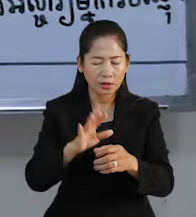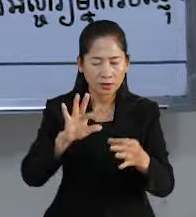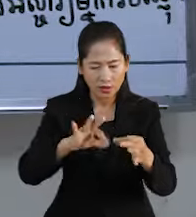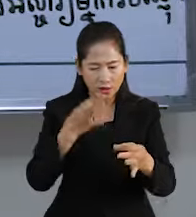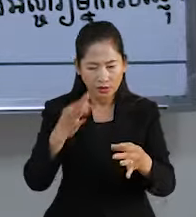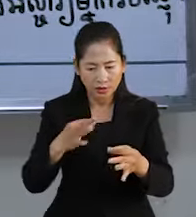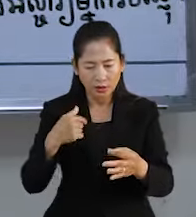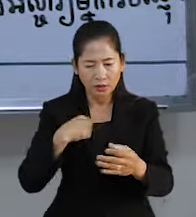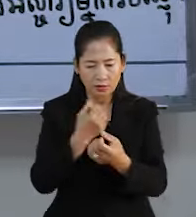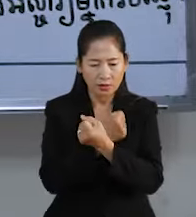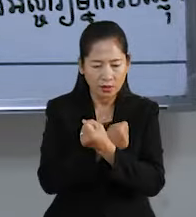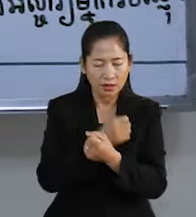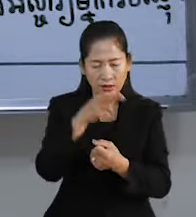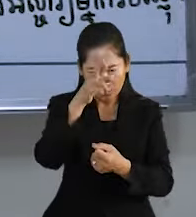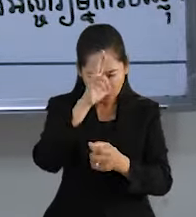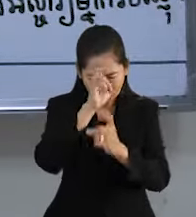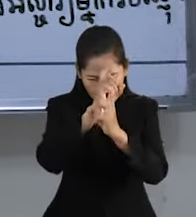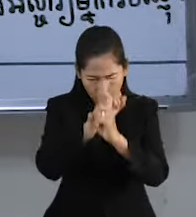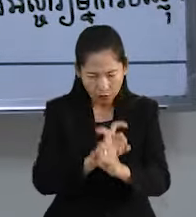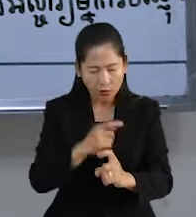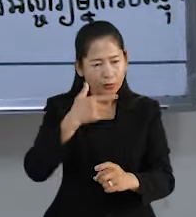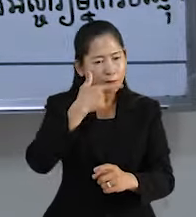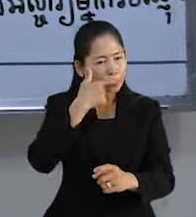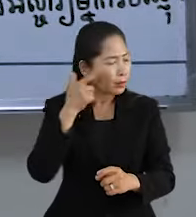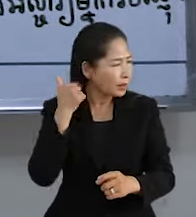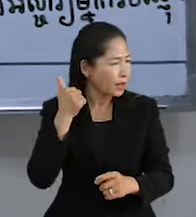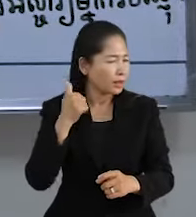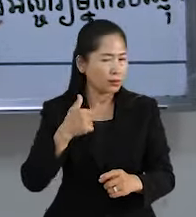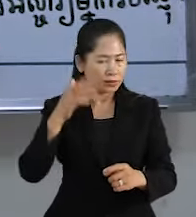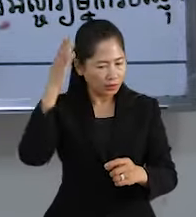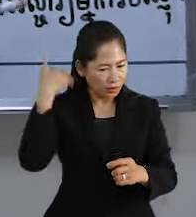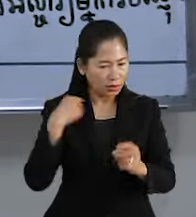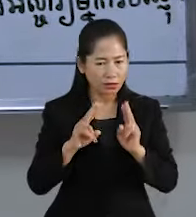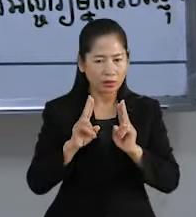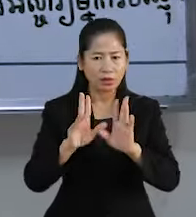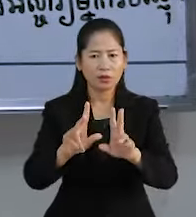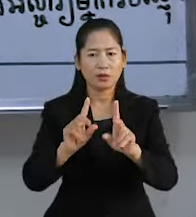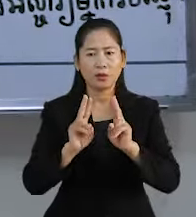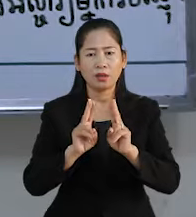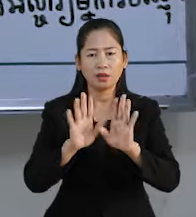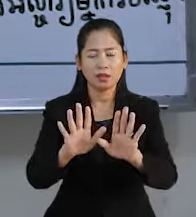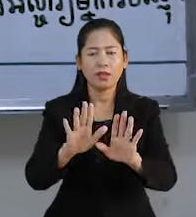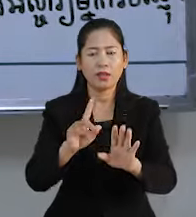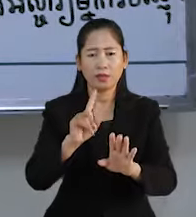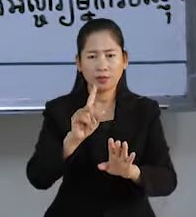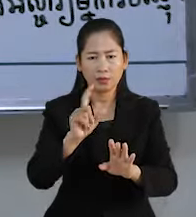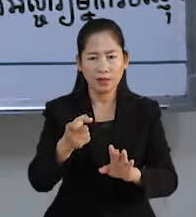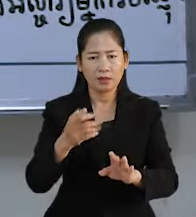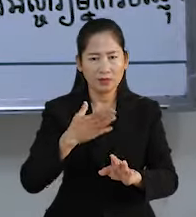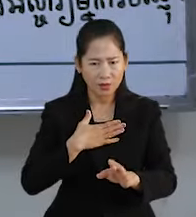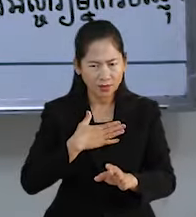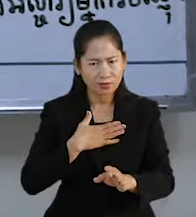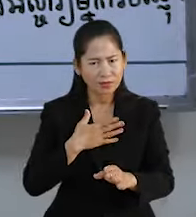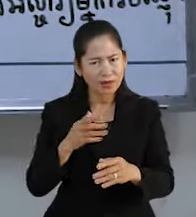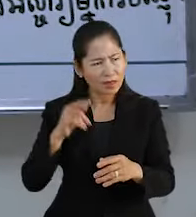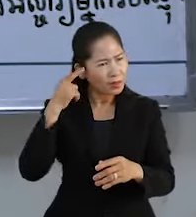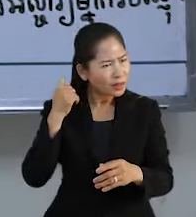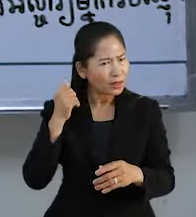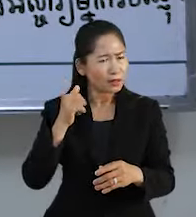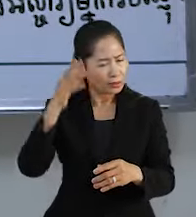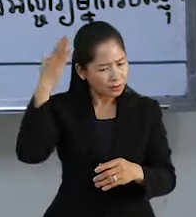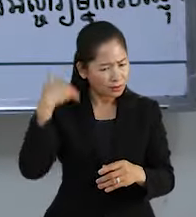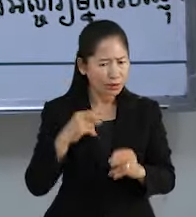ប៉ាខ្ញុំស្រឡាញ់និងគោរពម្ដាយរបស់ខ្ញុំណាស់ព្រោះគាត់ជាស្ត្រីដ៏អស្ចារ្យម្នាក់របស់ខ្ញុំហើយបានជាកូននិយាយថាម្ដាយជាស្ត្